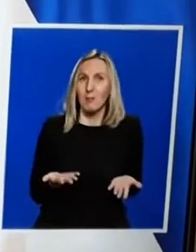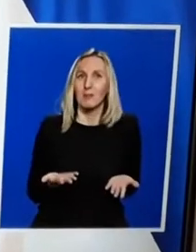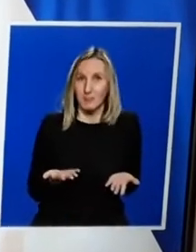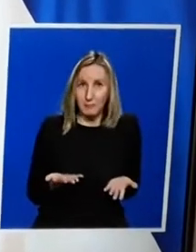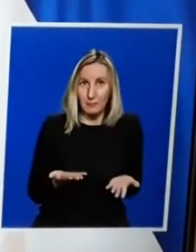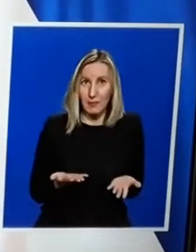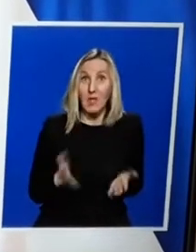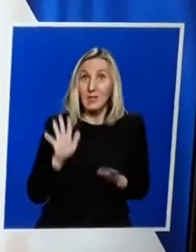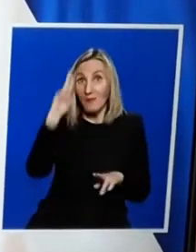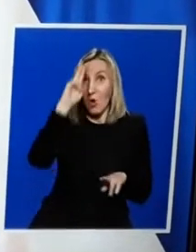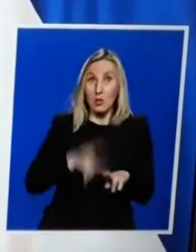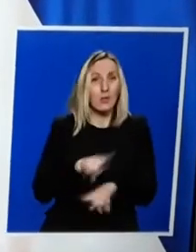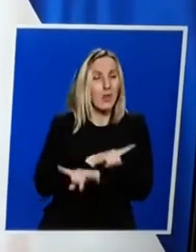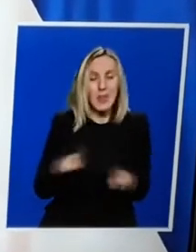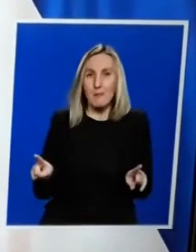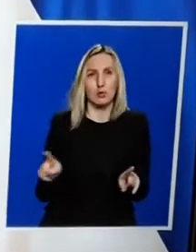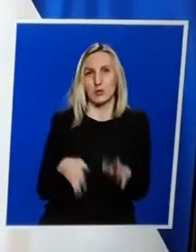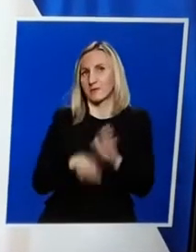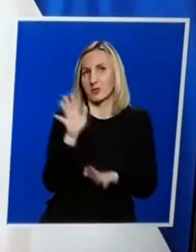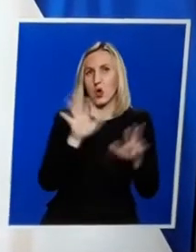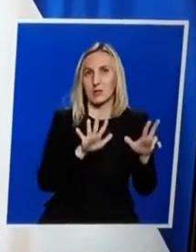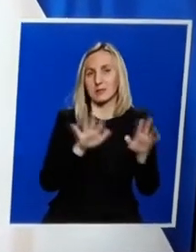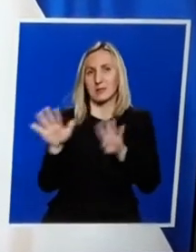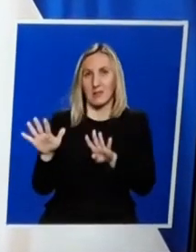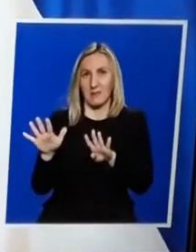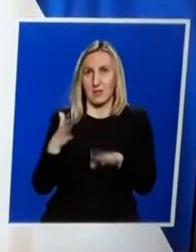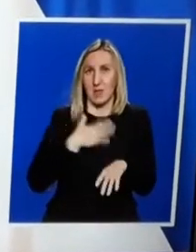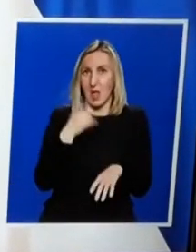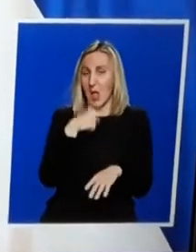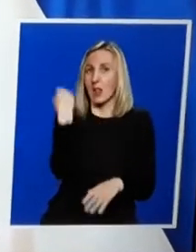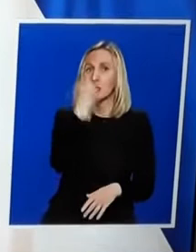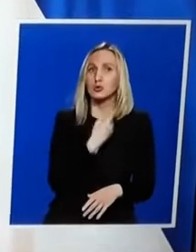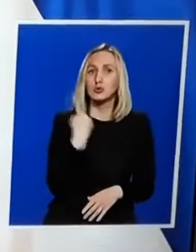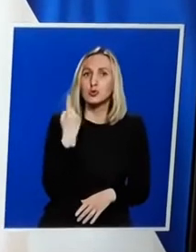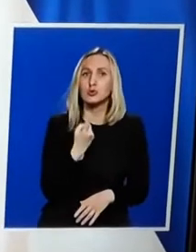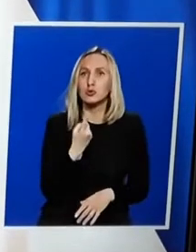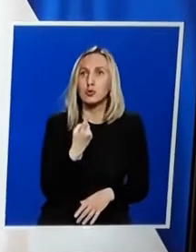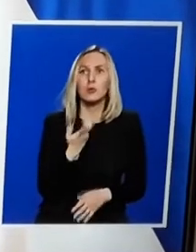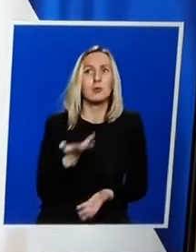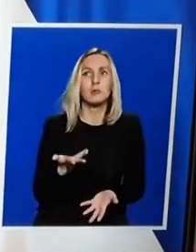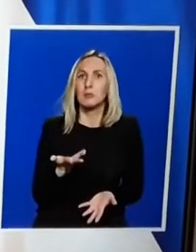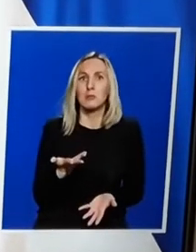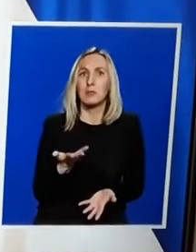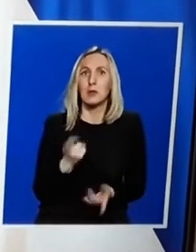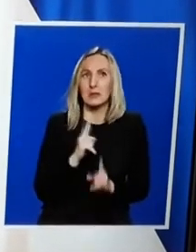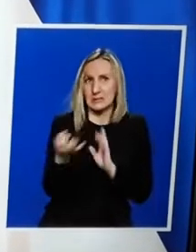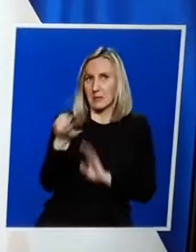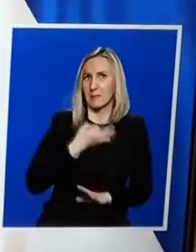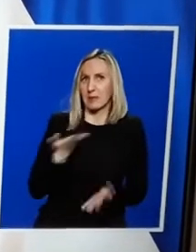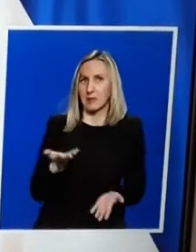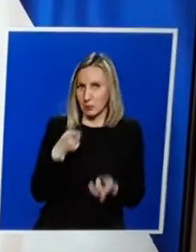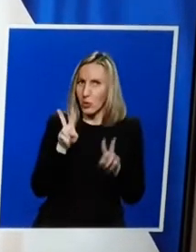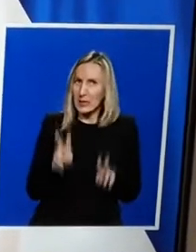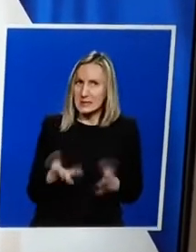odluci da ne može više između 8 i 9 struka, bar ja lično, ništa nisam pitan i to je jednostavno